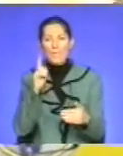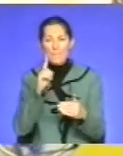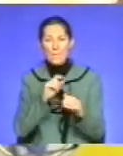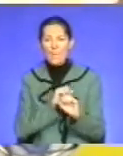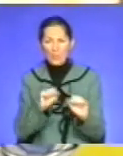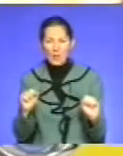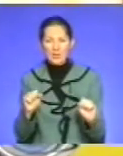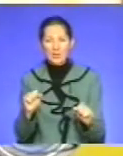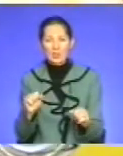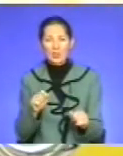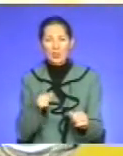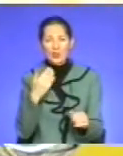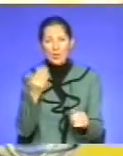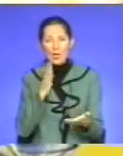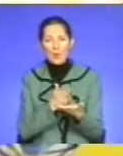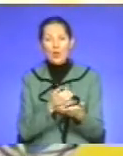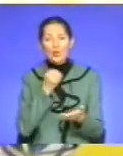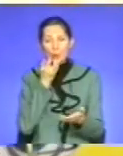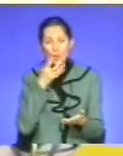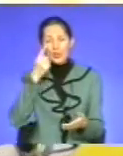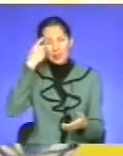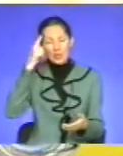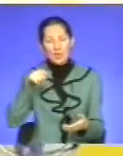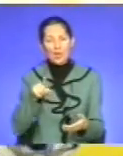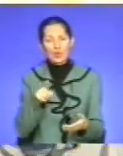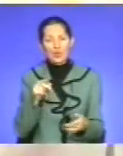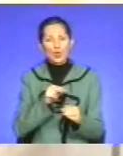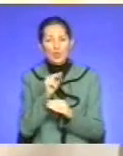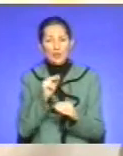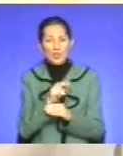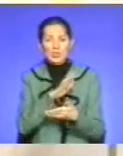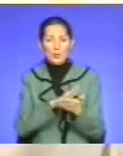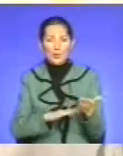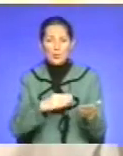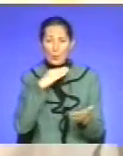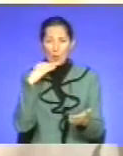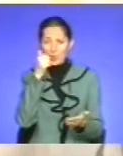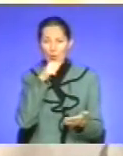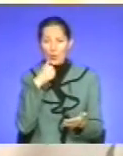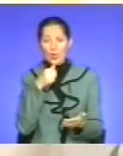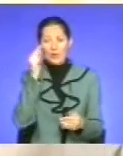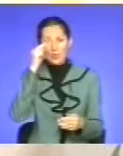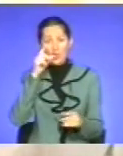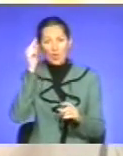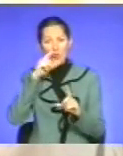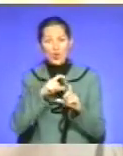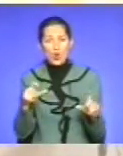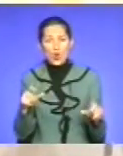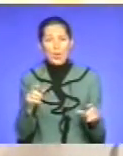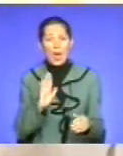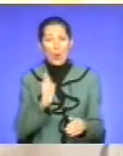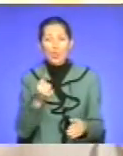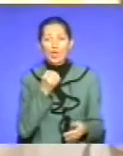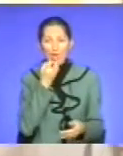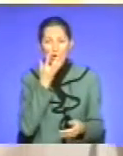тому, що вони мають добрі, хороші знання, тому що навчалися впродовж багатьох років навчання у школі і були